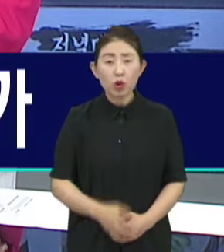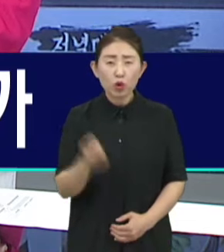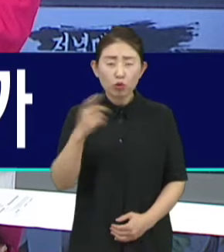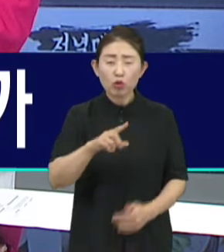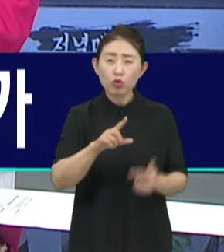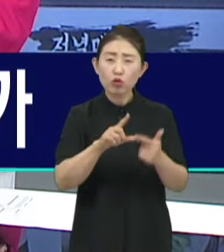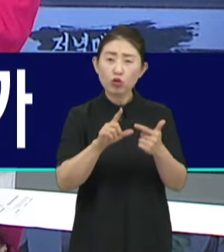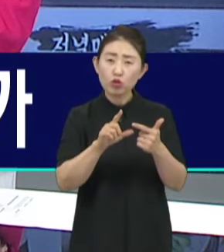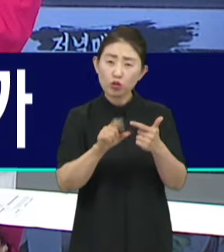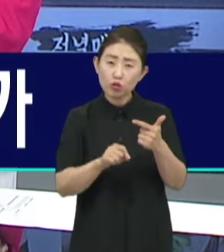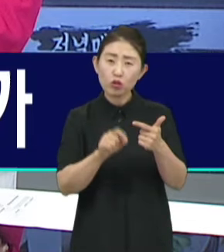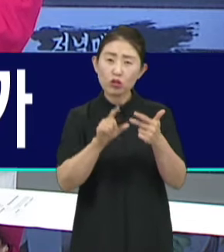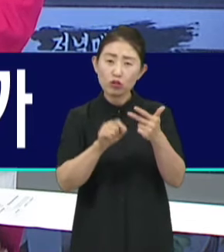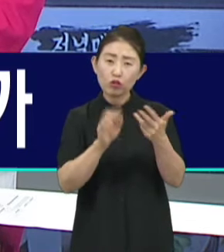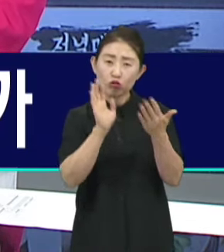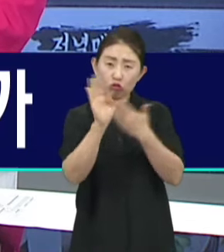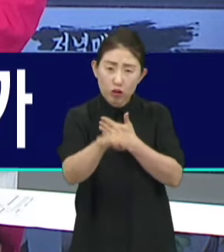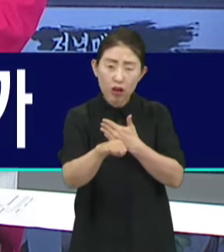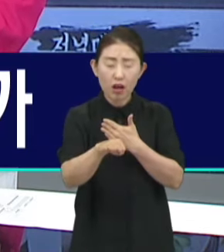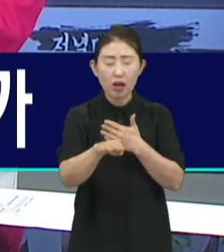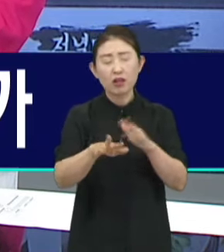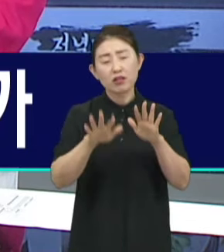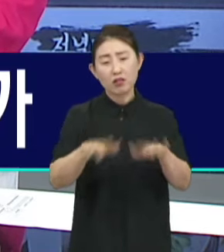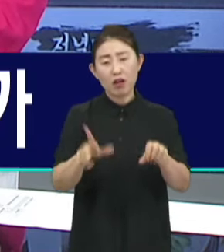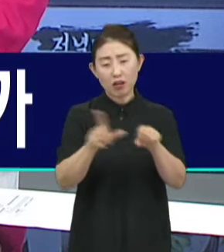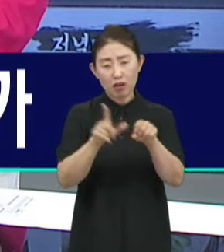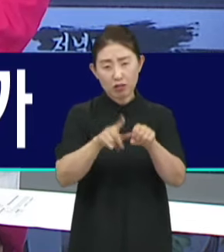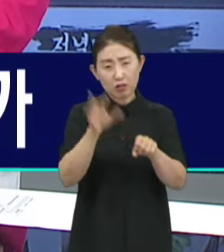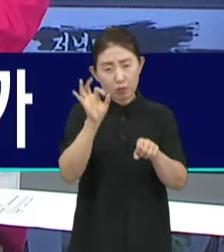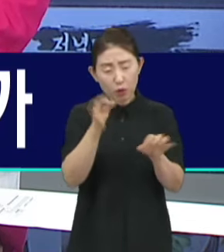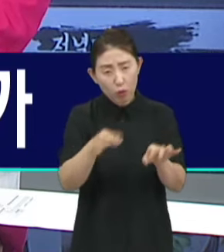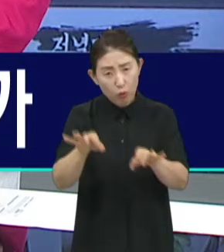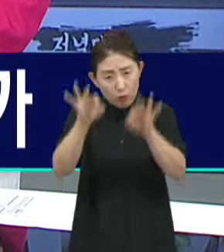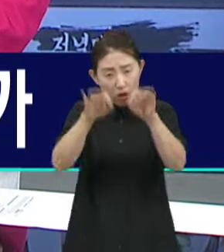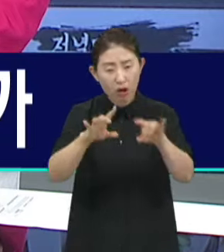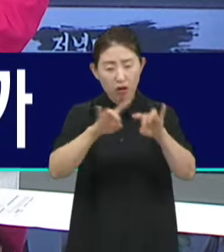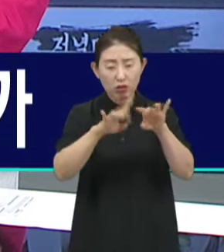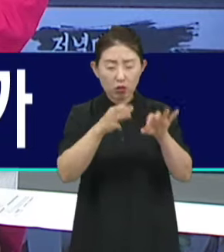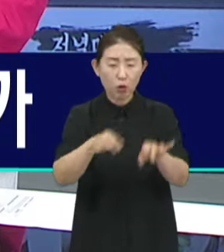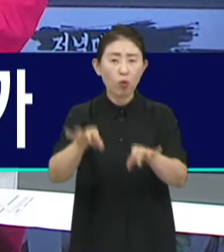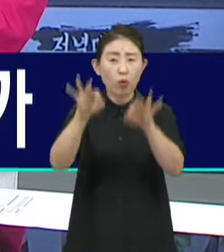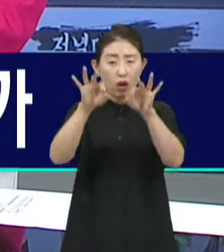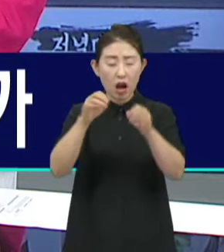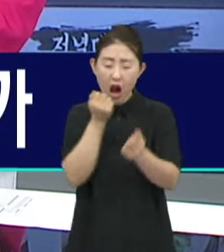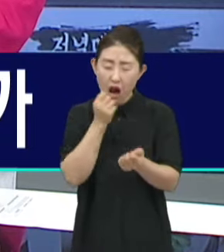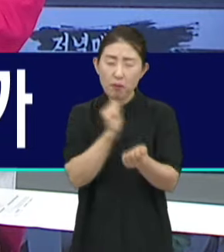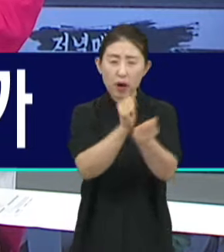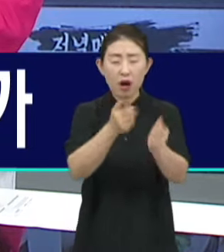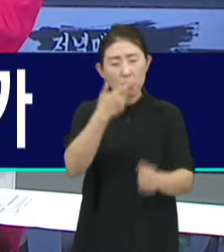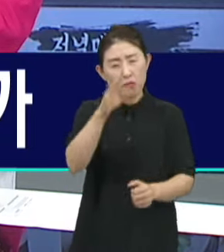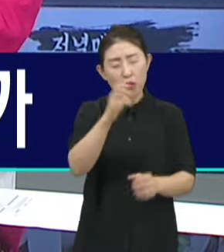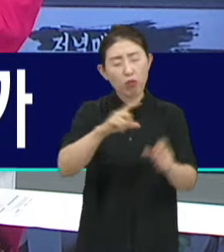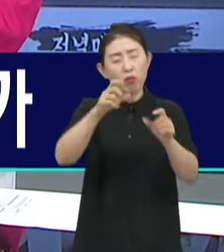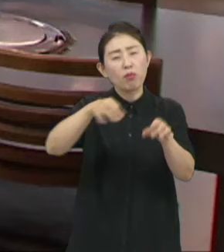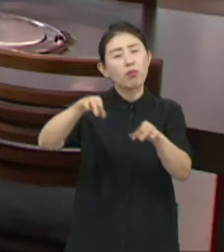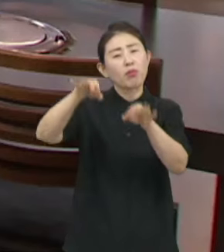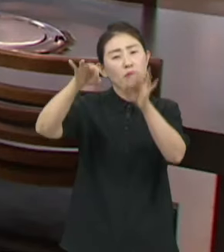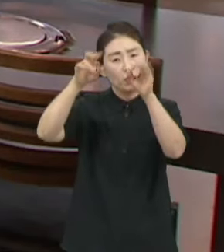하반기 공공요금 인상이 불가피한 상황에서 외식 물가가 더 오를 거란 전망도 나옵니다. 김철진 기자입니다.